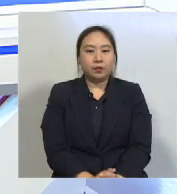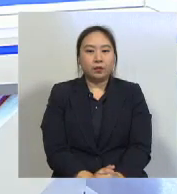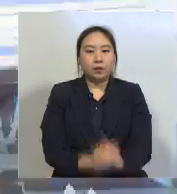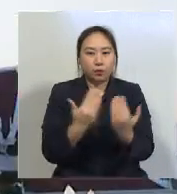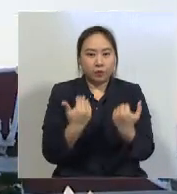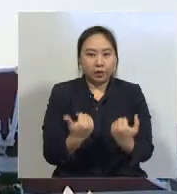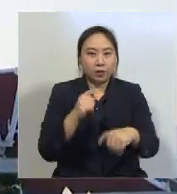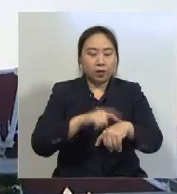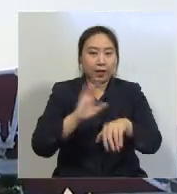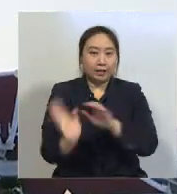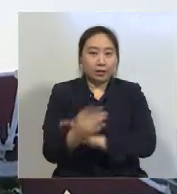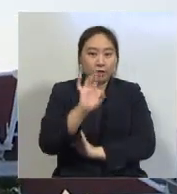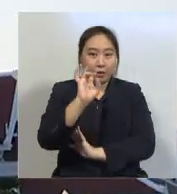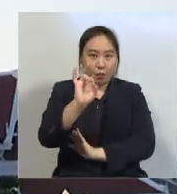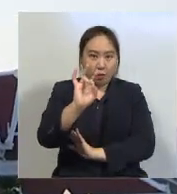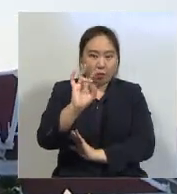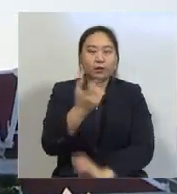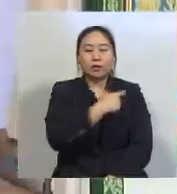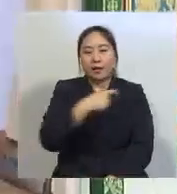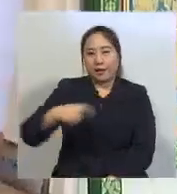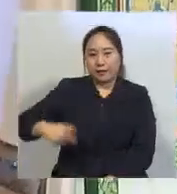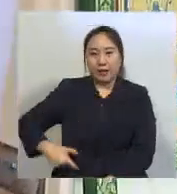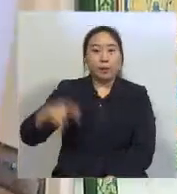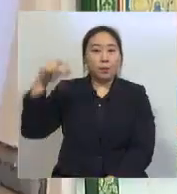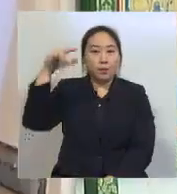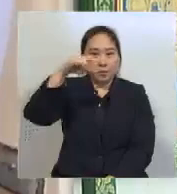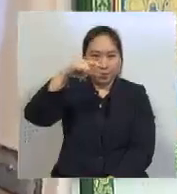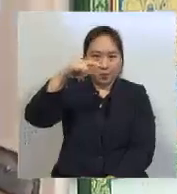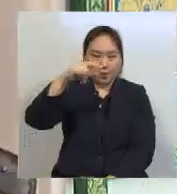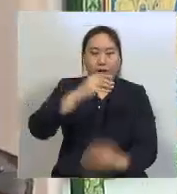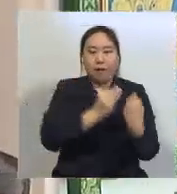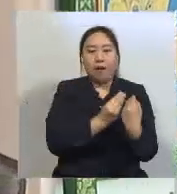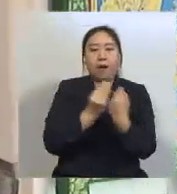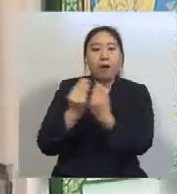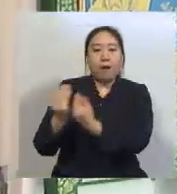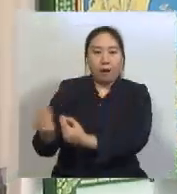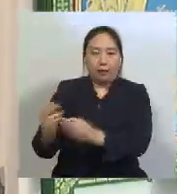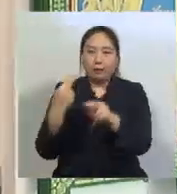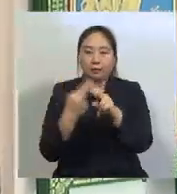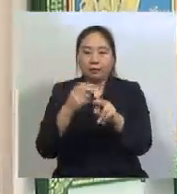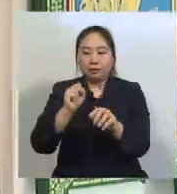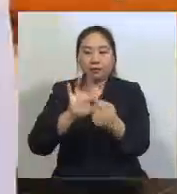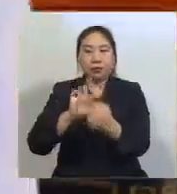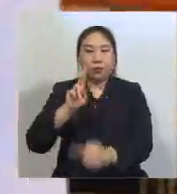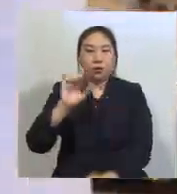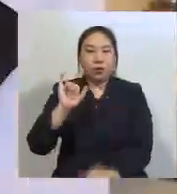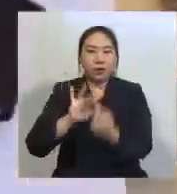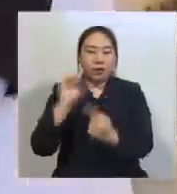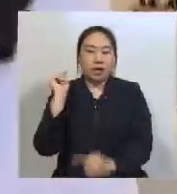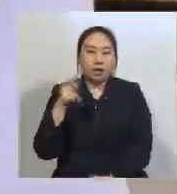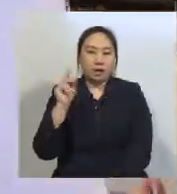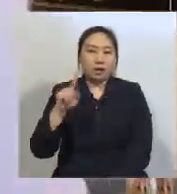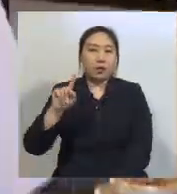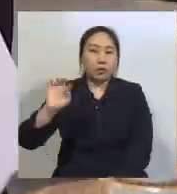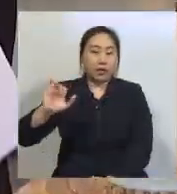วันนี้เมื่อเวลา7 นาฬิกาพระบาทสมเด็จพระเจ้าอยู่หัวทรงพระกรุณาโปรดเกล้าโปรดกระหม่อมให้พลเอกสุรยุทธ์จุลานนท์องคมนตรี